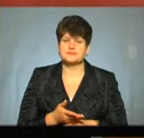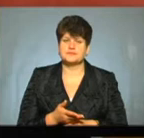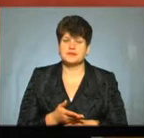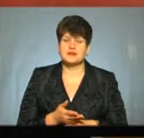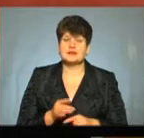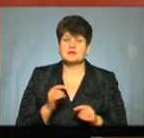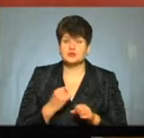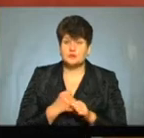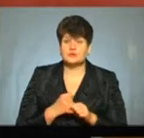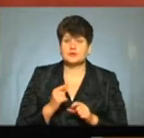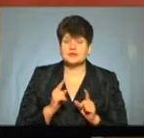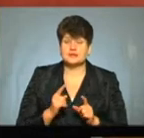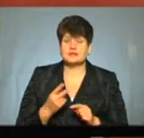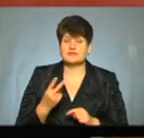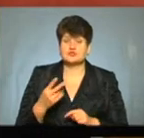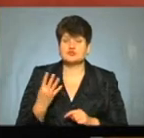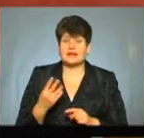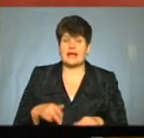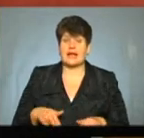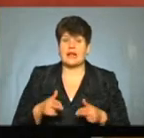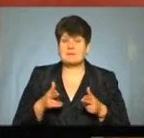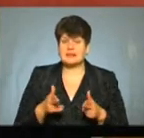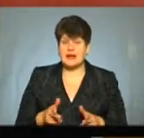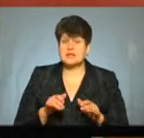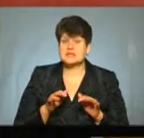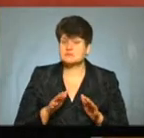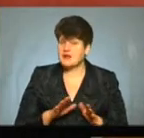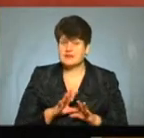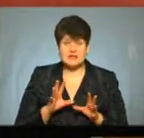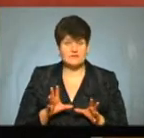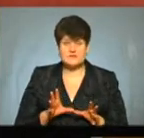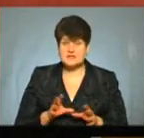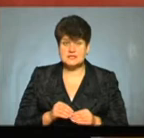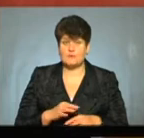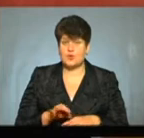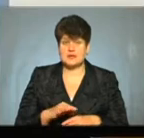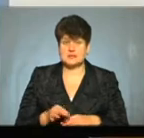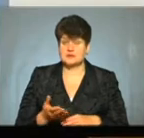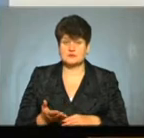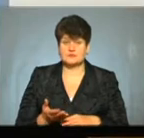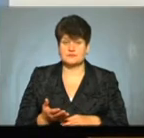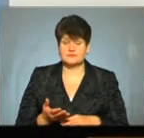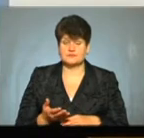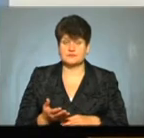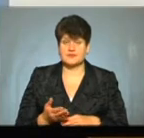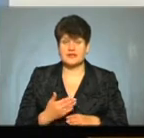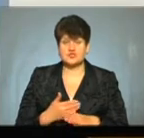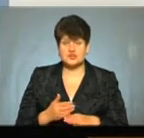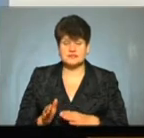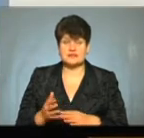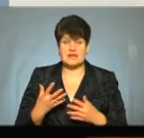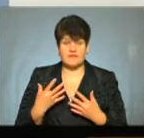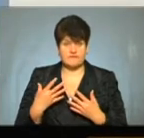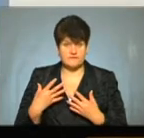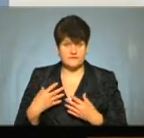лише 24 кримінальні справи. І не всі з них по насильству в сім'ї. Частина вже